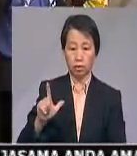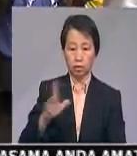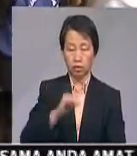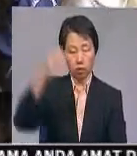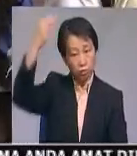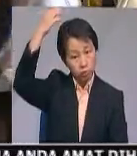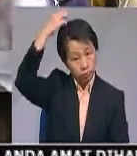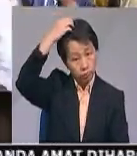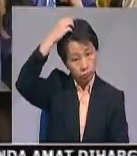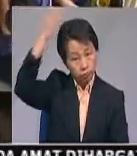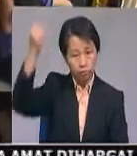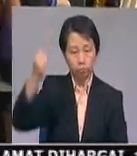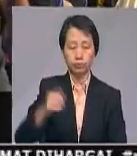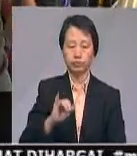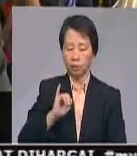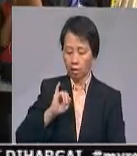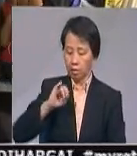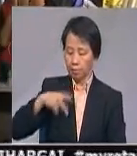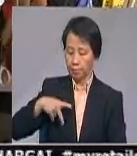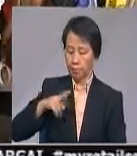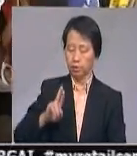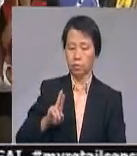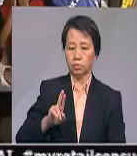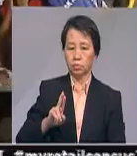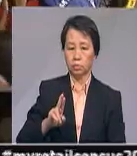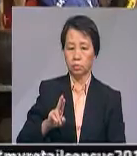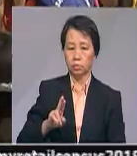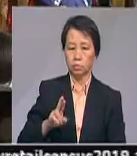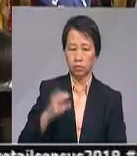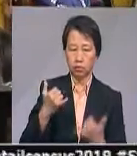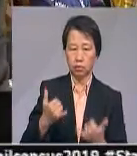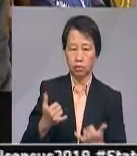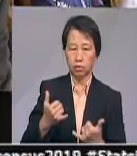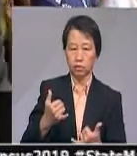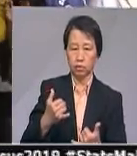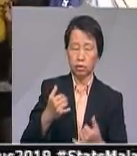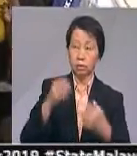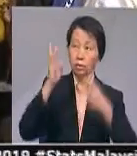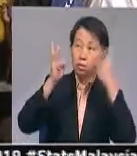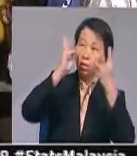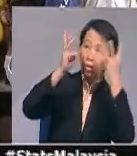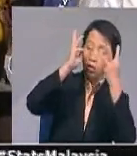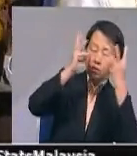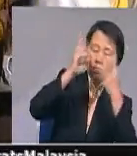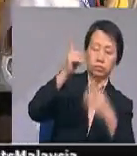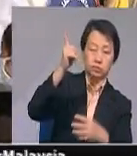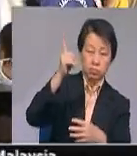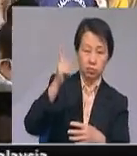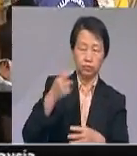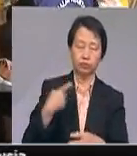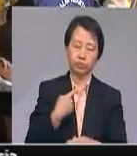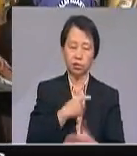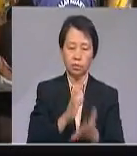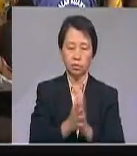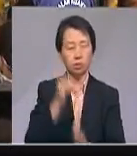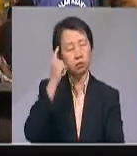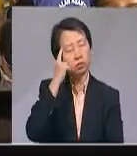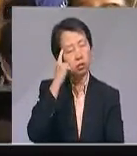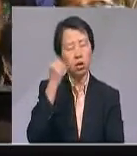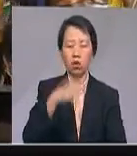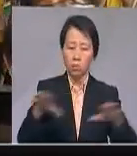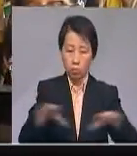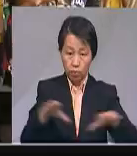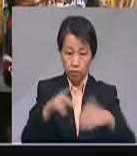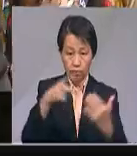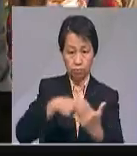Selangor di mana IPU, kadar indeks jerebu kita dalam keadaan membimbangkan. Jadi kita terpanggil lah untuk melaksanakan